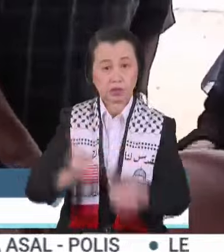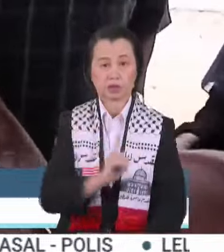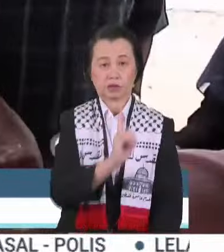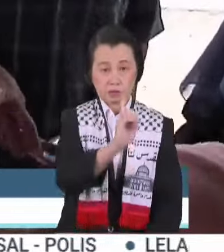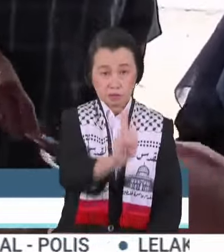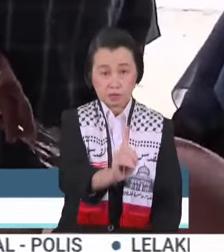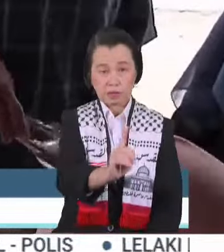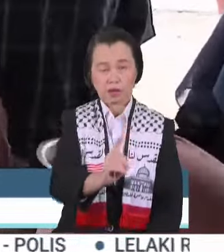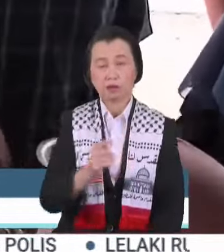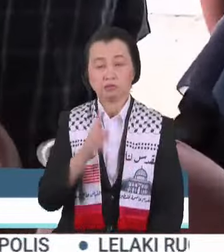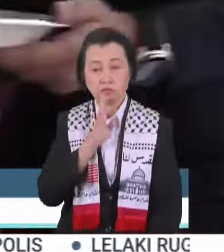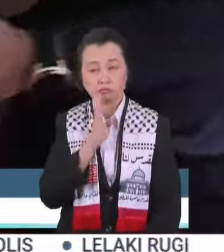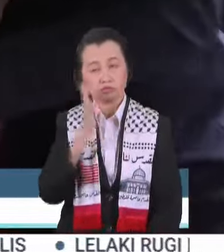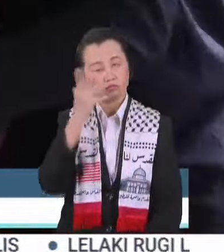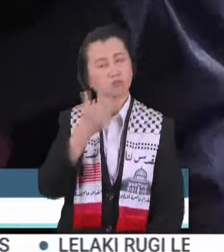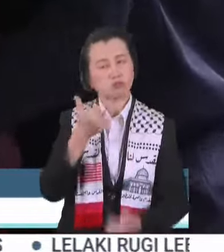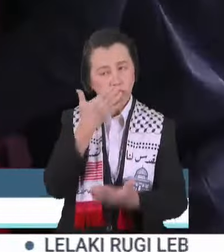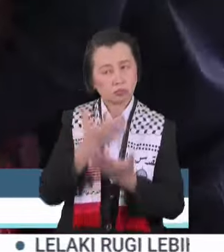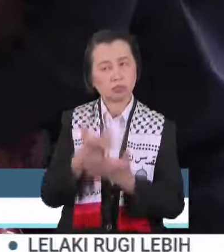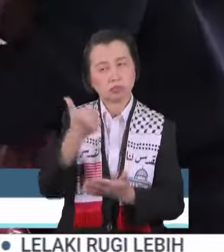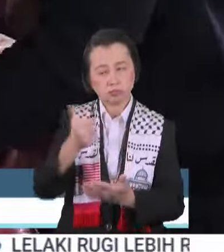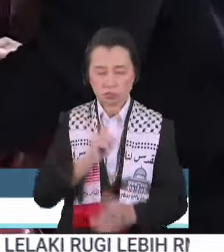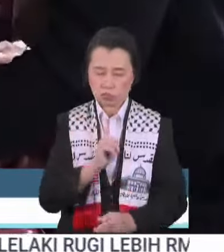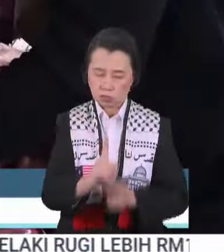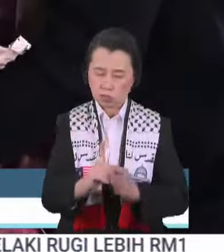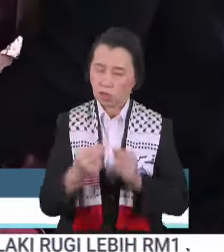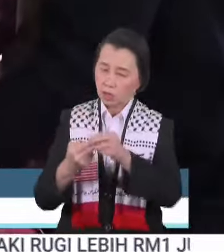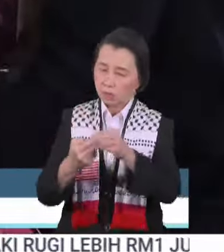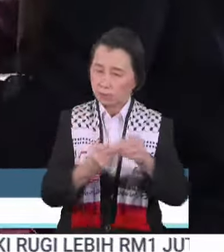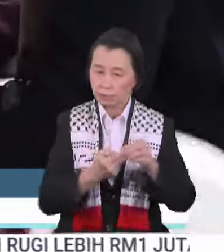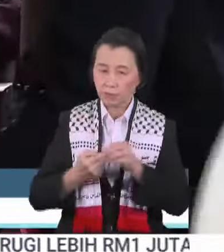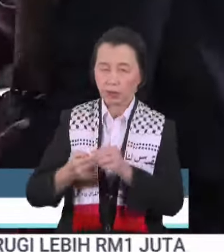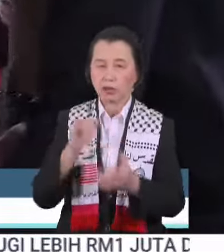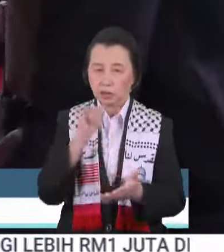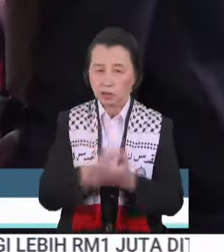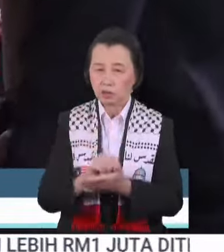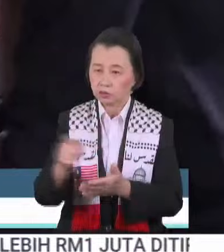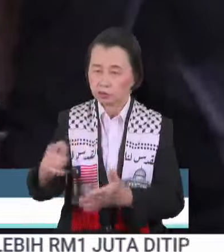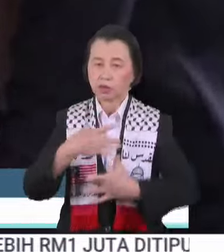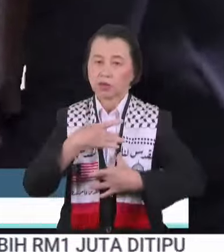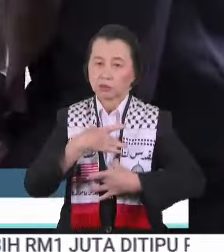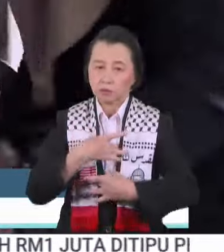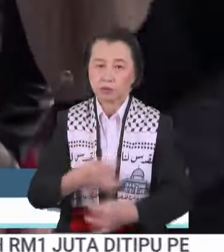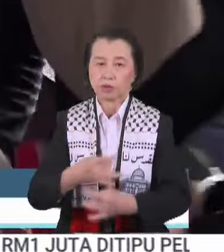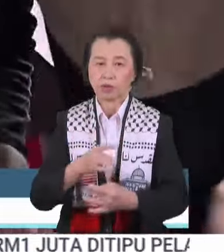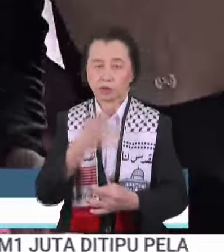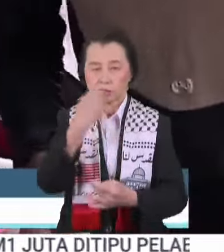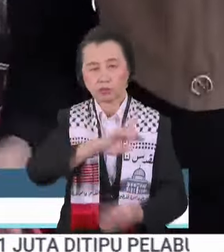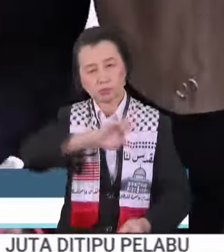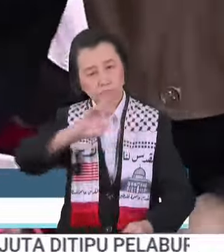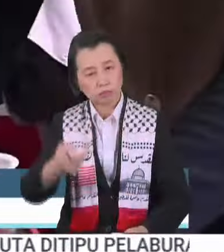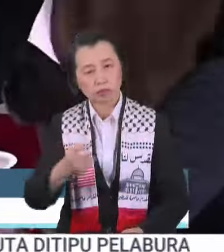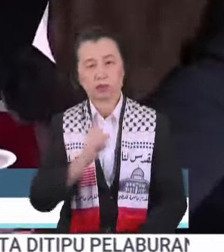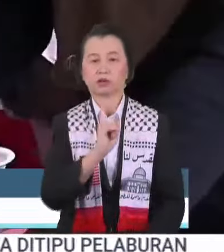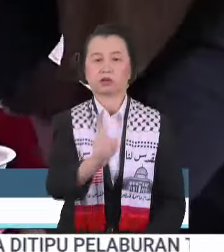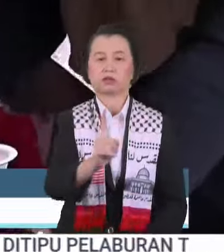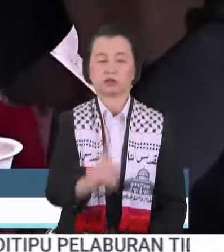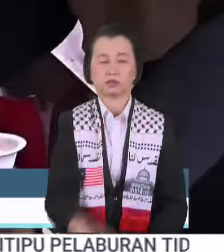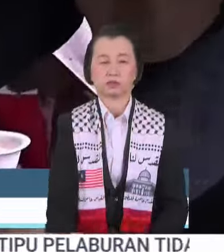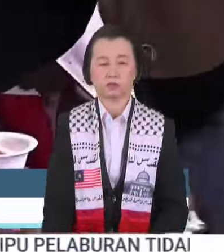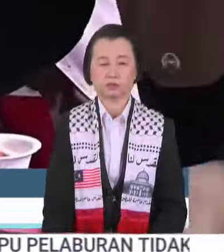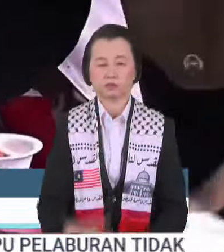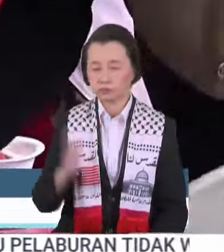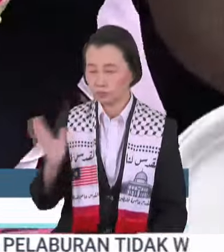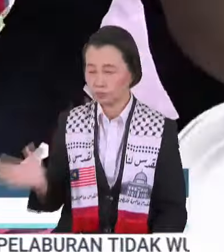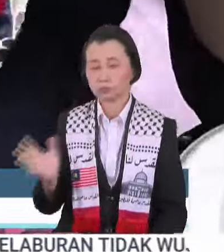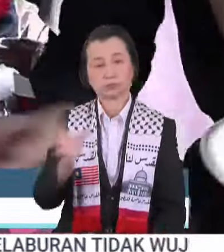Beliau berkata keindahan agama Islam dan semangat perpaduan diamalkan antara yang menarik minat mereka memeluk agama suci itu.